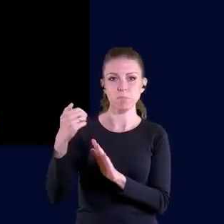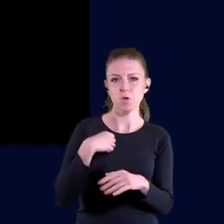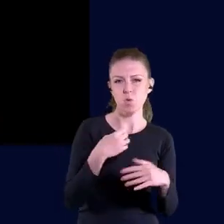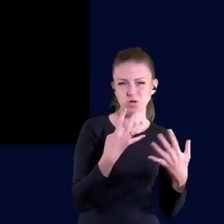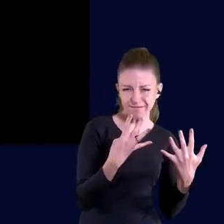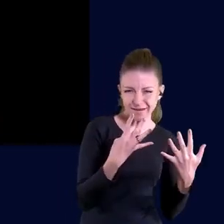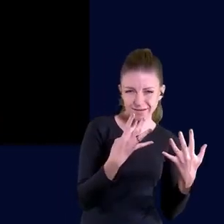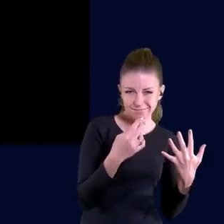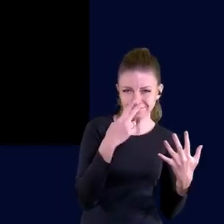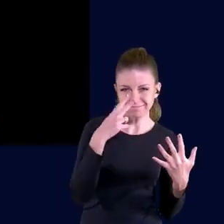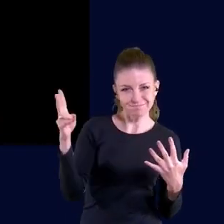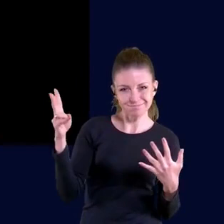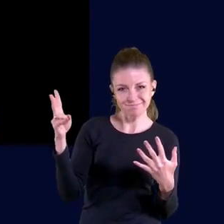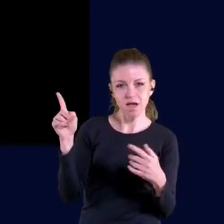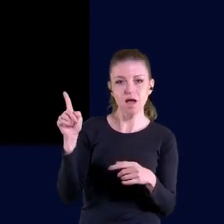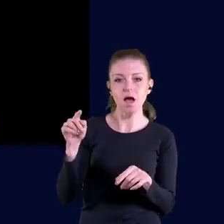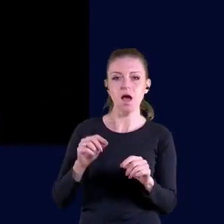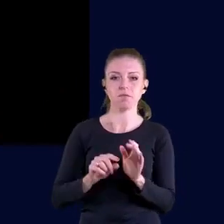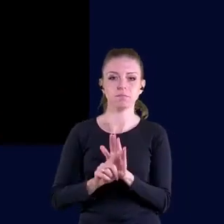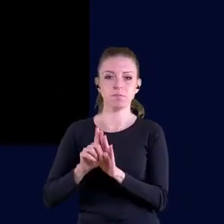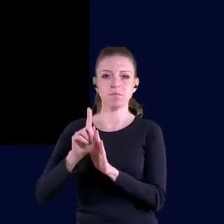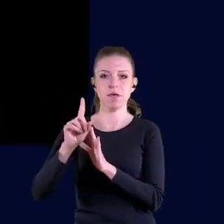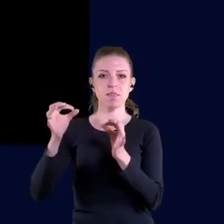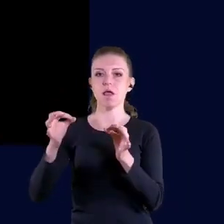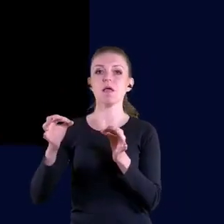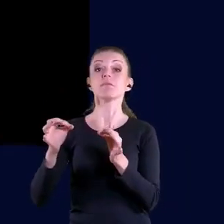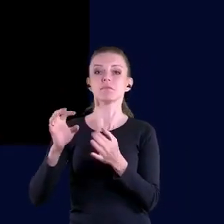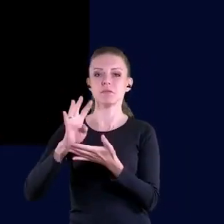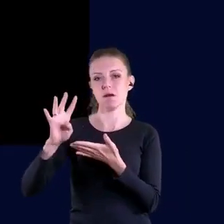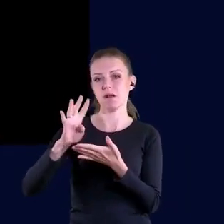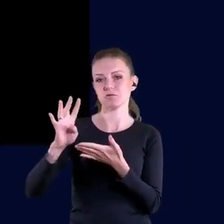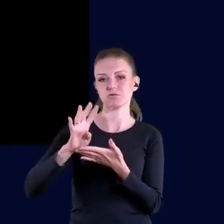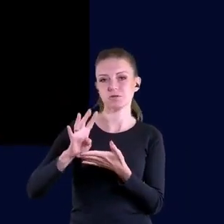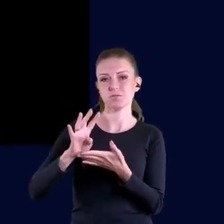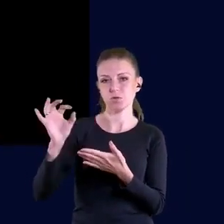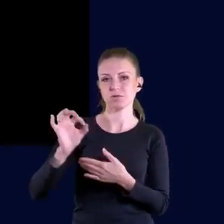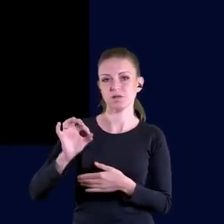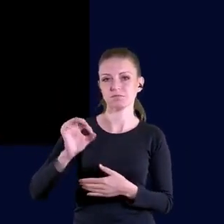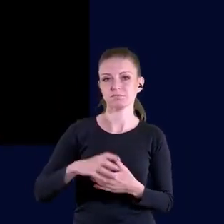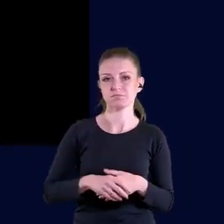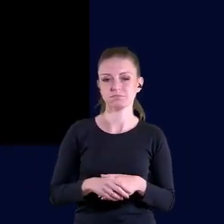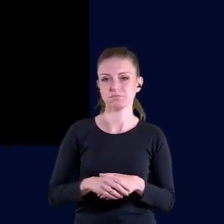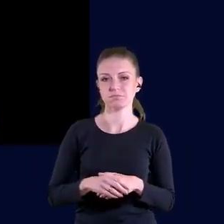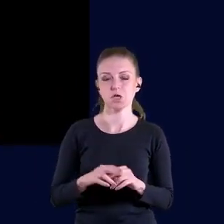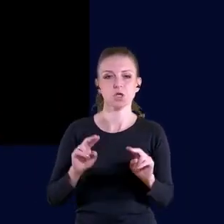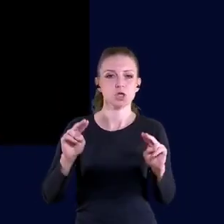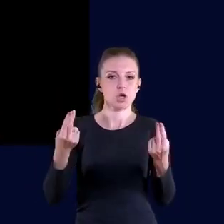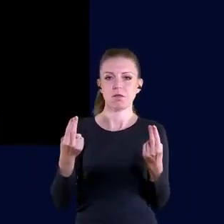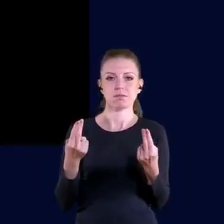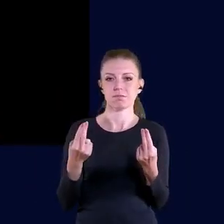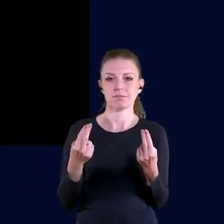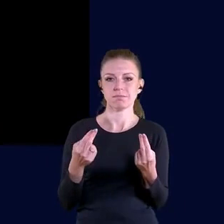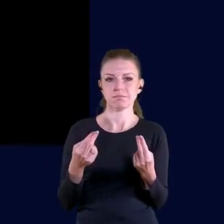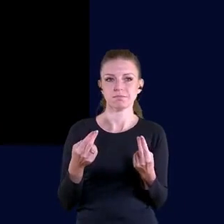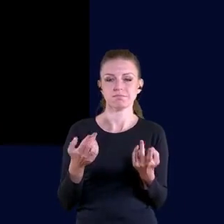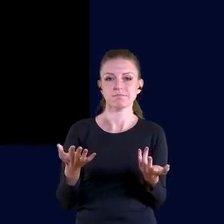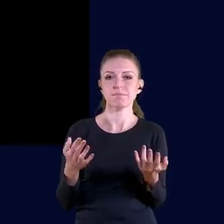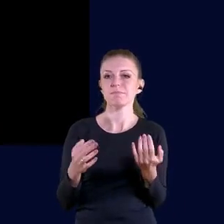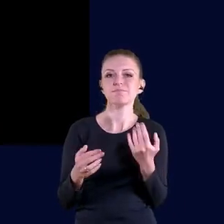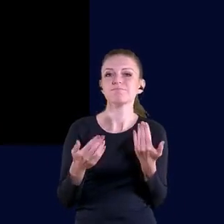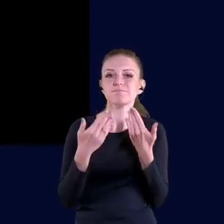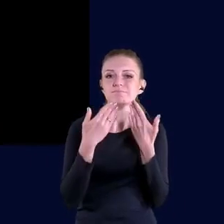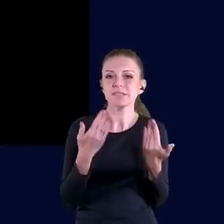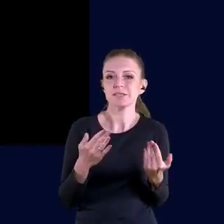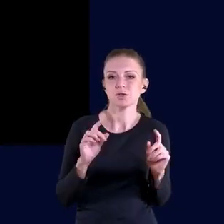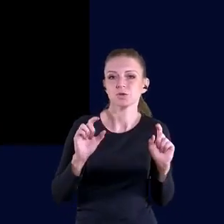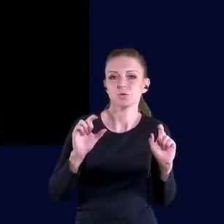9-14 i ja myślę że tutaj efektem są efektem tego wzrostu to jest znaczy skrót przyczyną